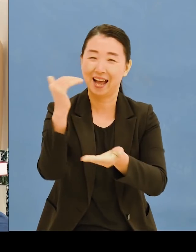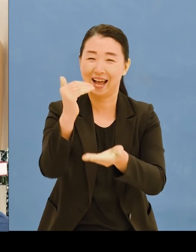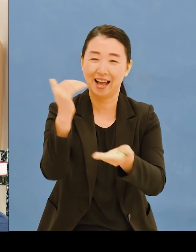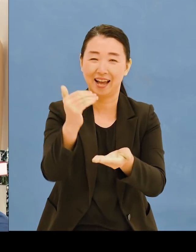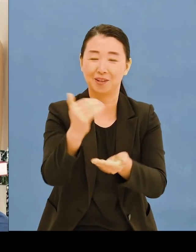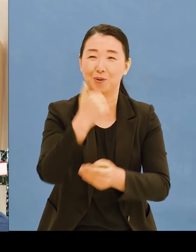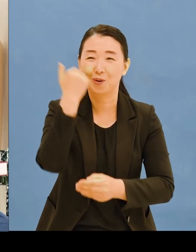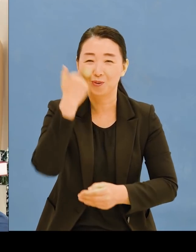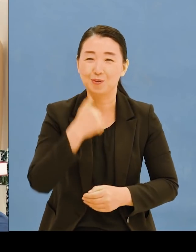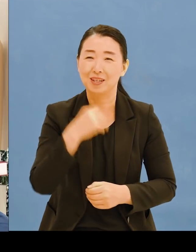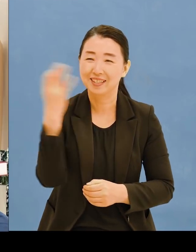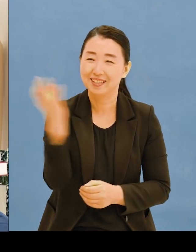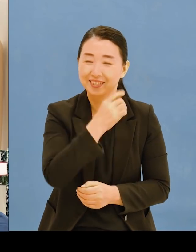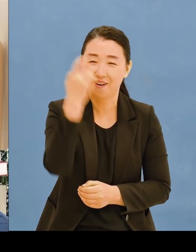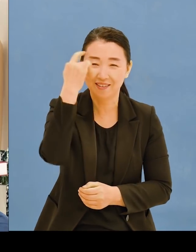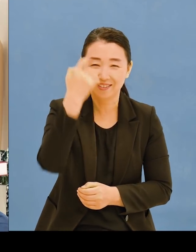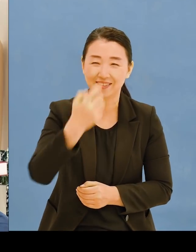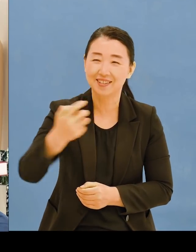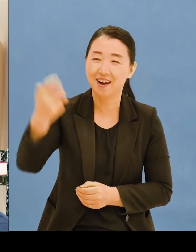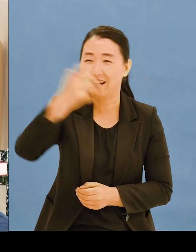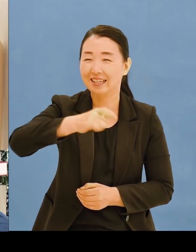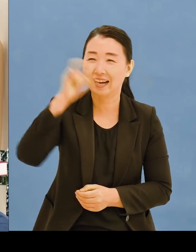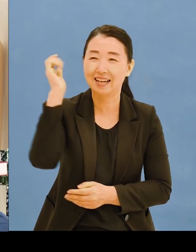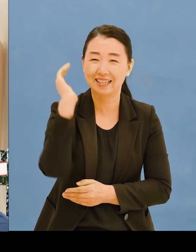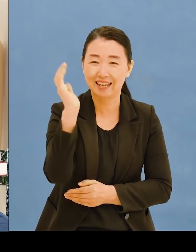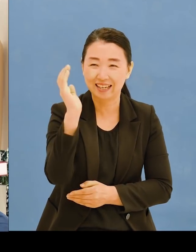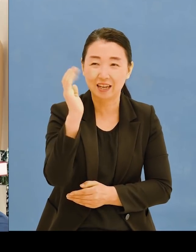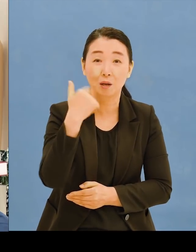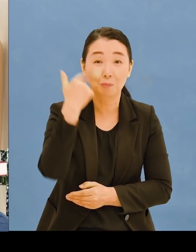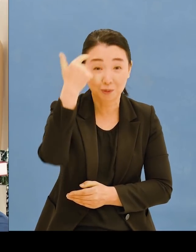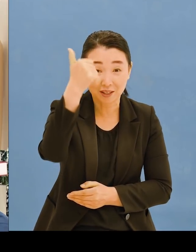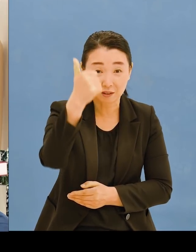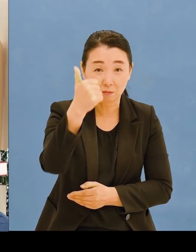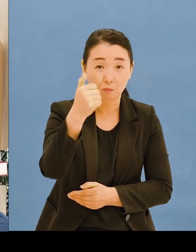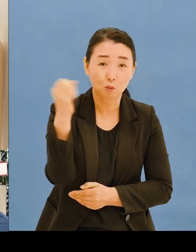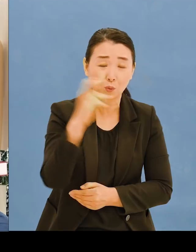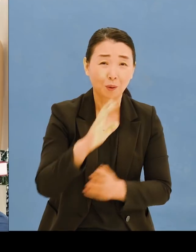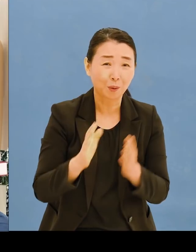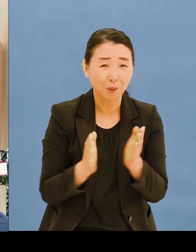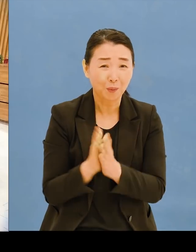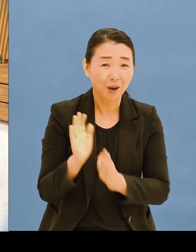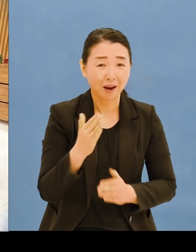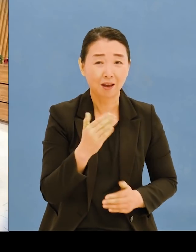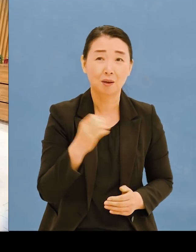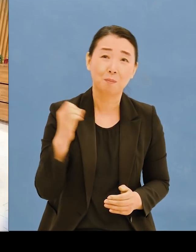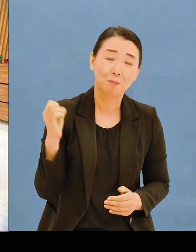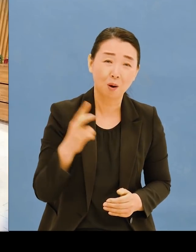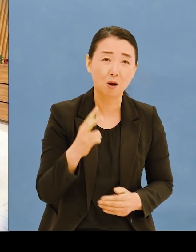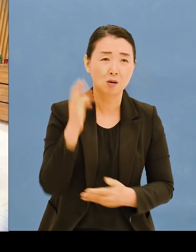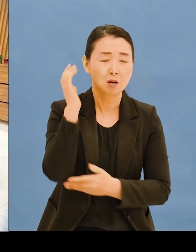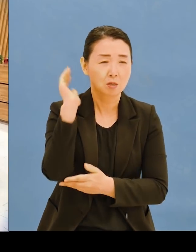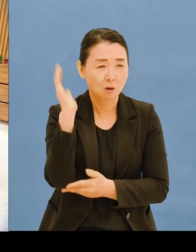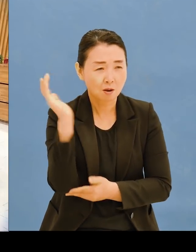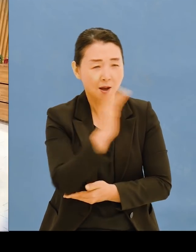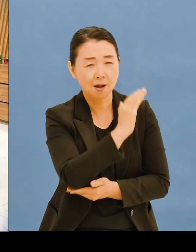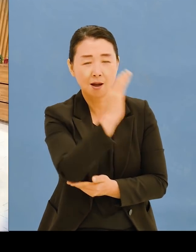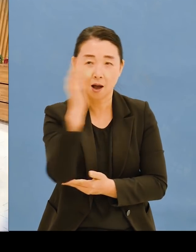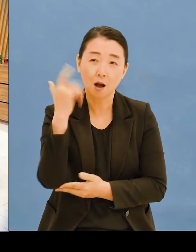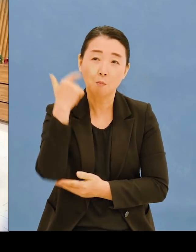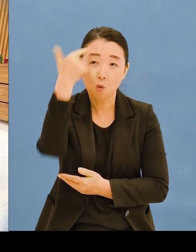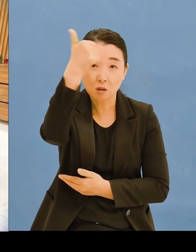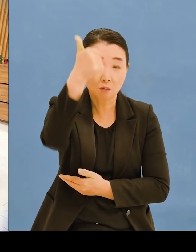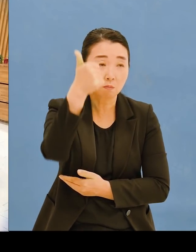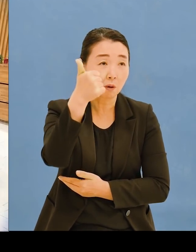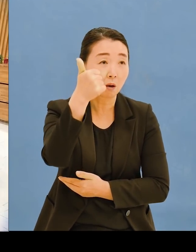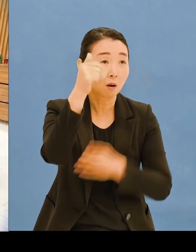이렇게 어떤 분들이 이제 성령을 이제 강조를 하시고 그러면서 정말 화려하게 그렇게 설교하시고 목회하시는